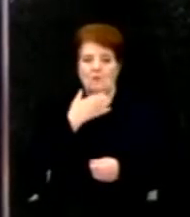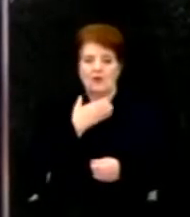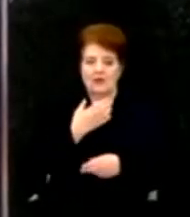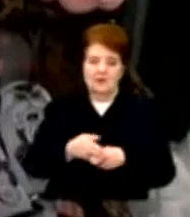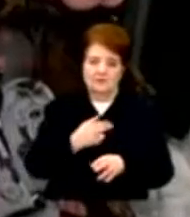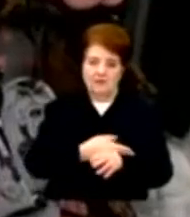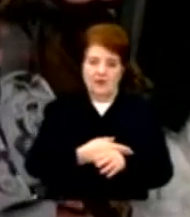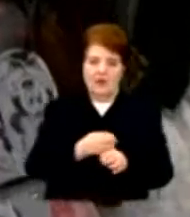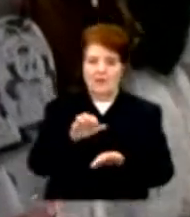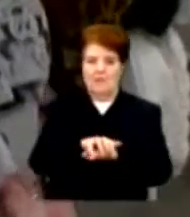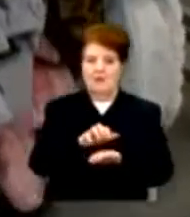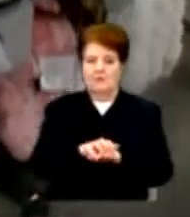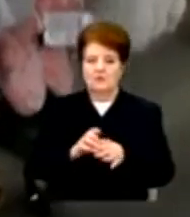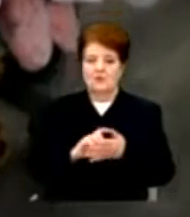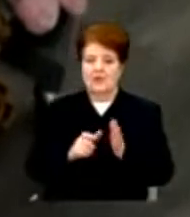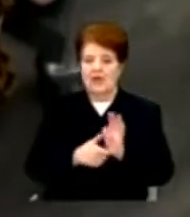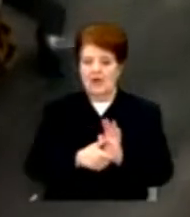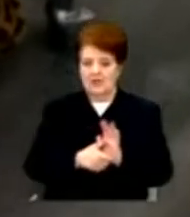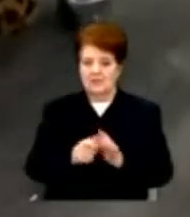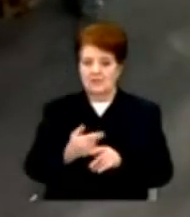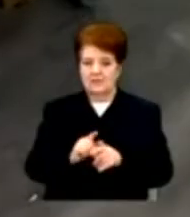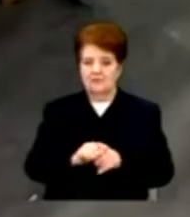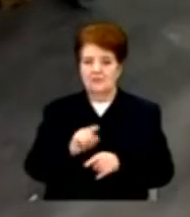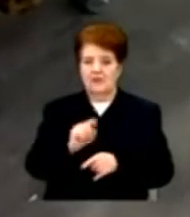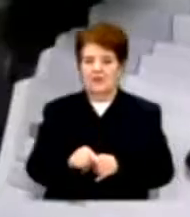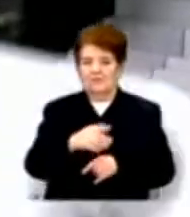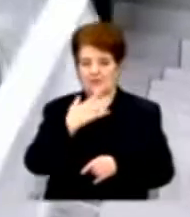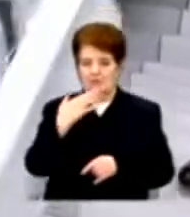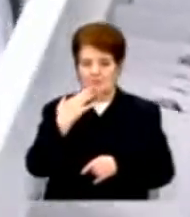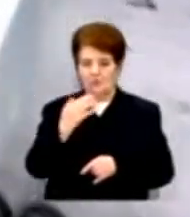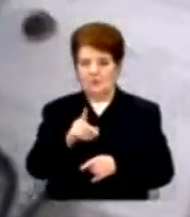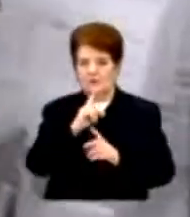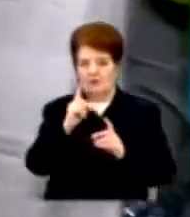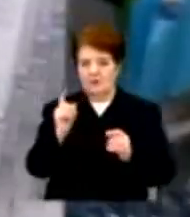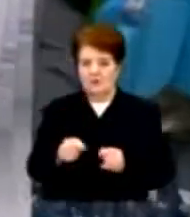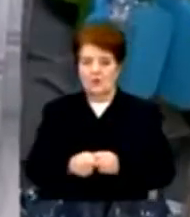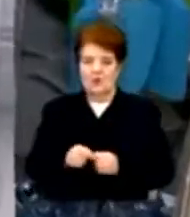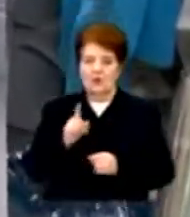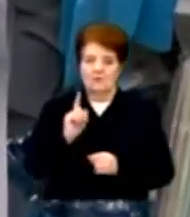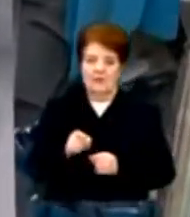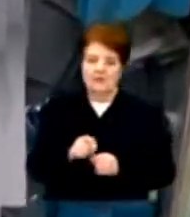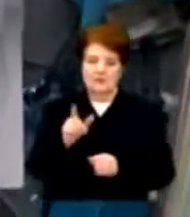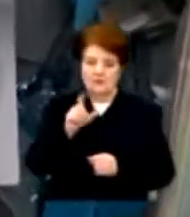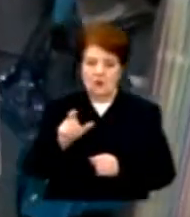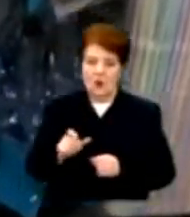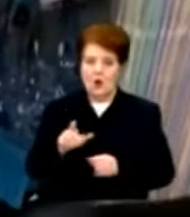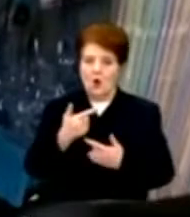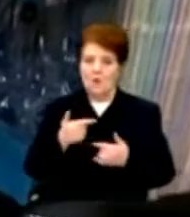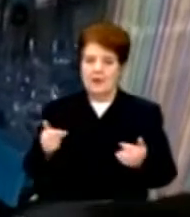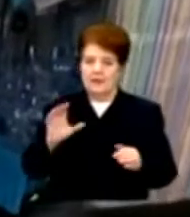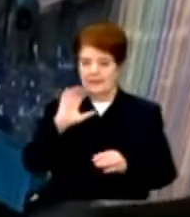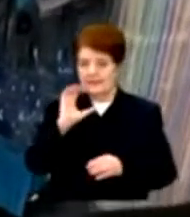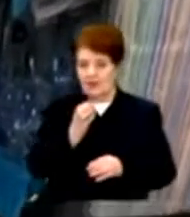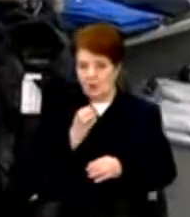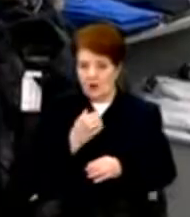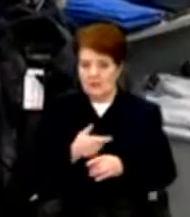șosetele și papucii de casă ocupă locuri fruntașe în topul celor mai neinspirate cadouri. Pentru superstițioși, obiectele tăioase și